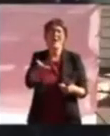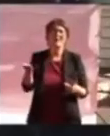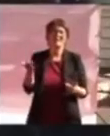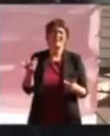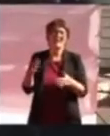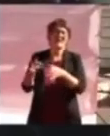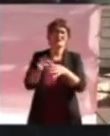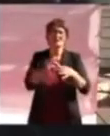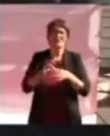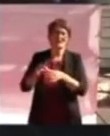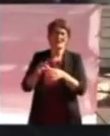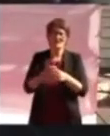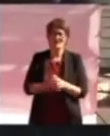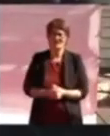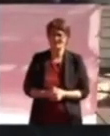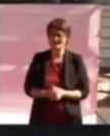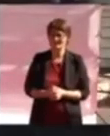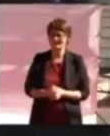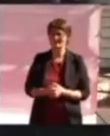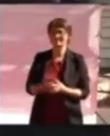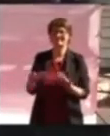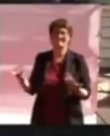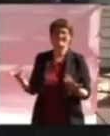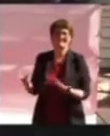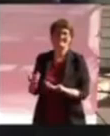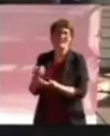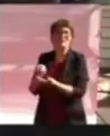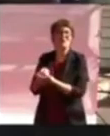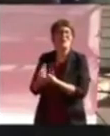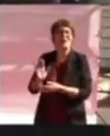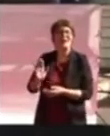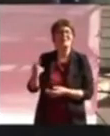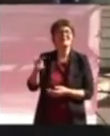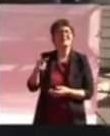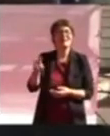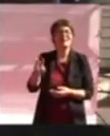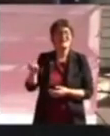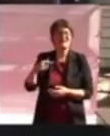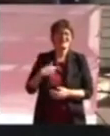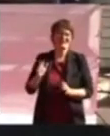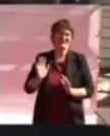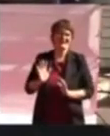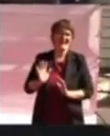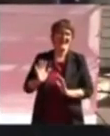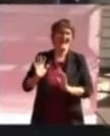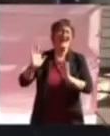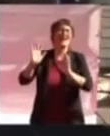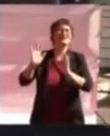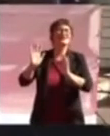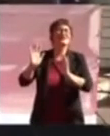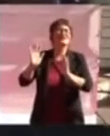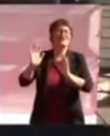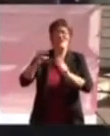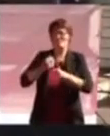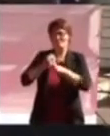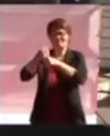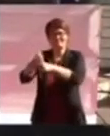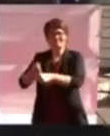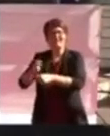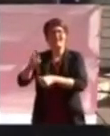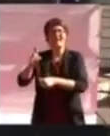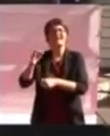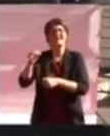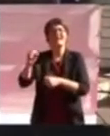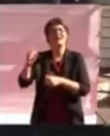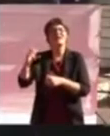vocazione la provocazione di tamara vincenti la lasciamo alle sapienti mani di riccardo iacona e